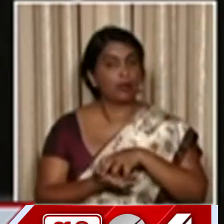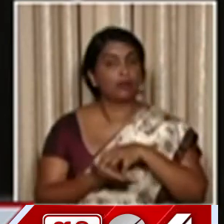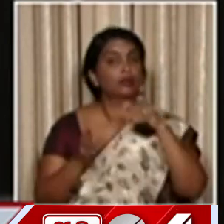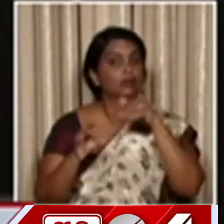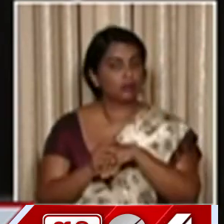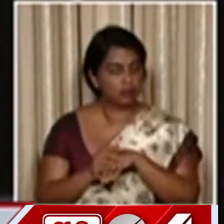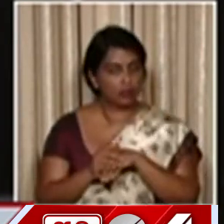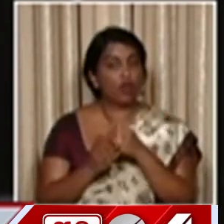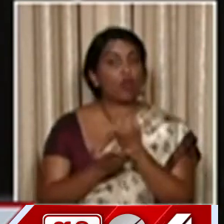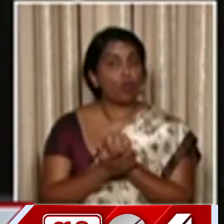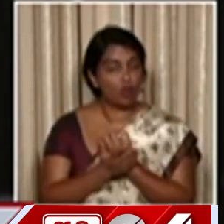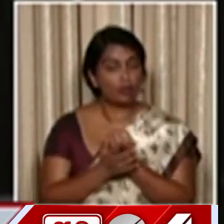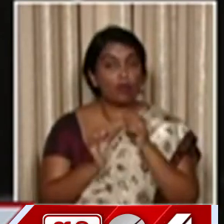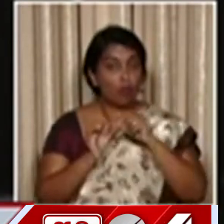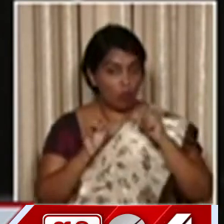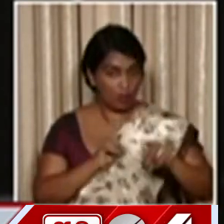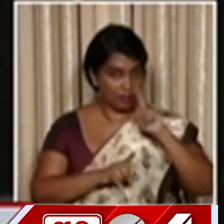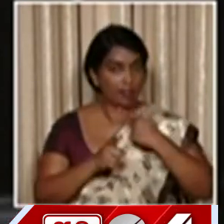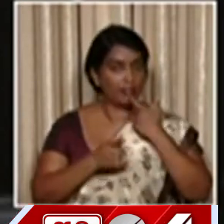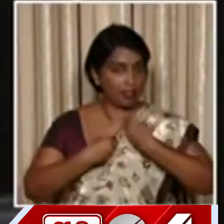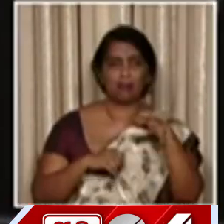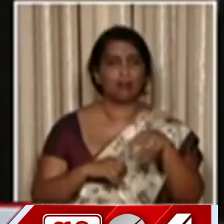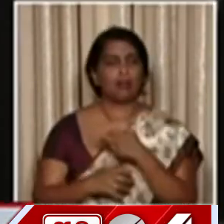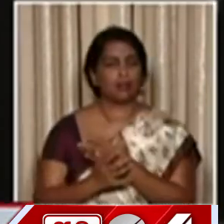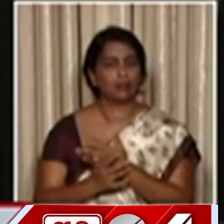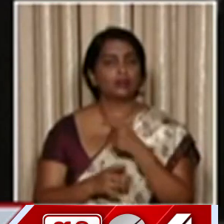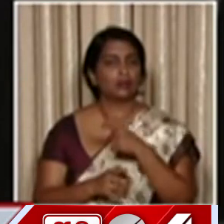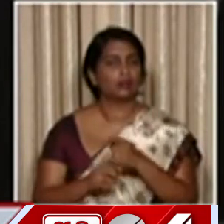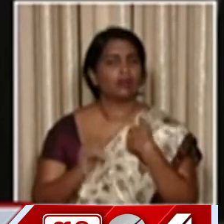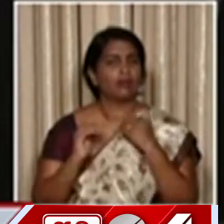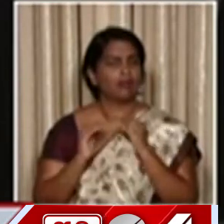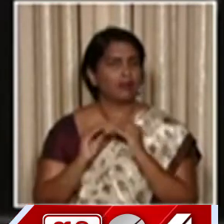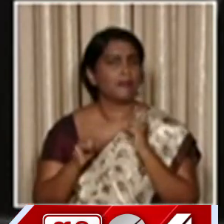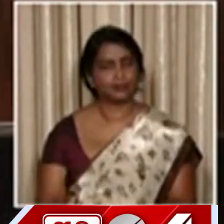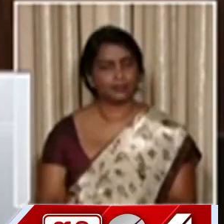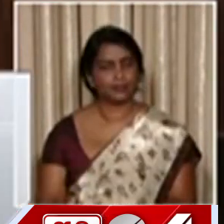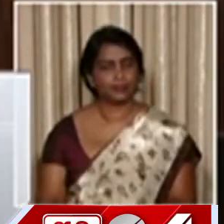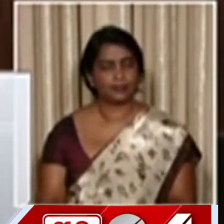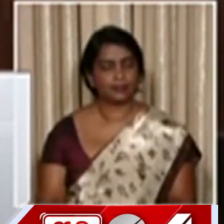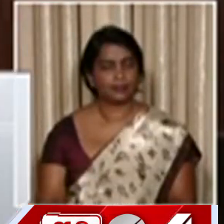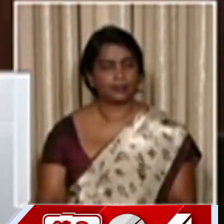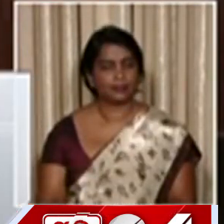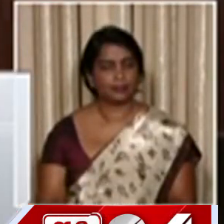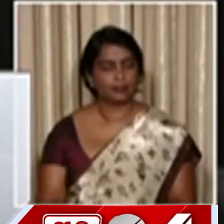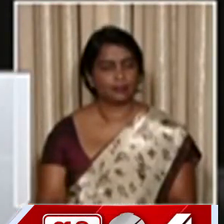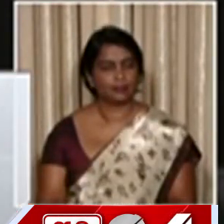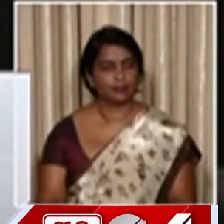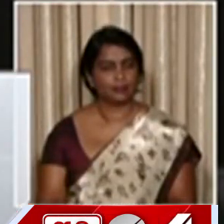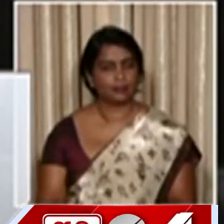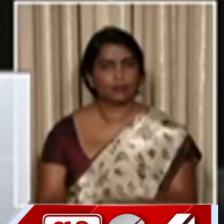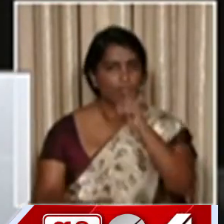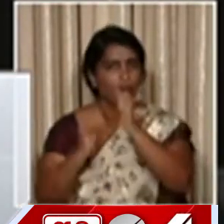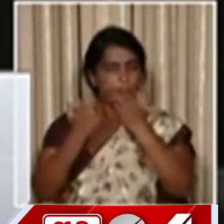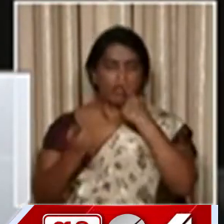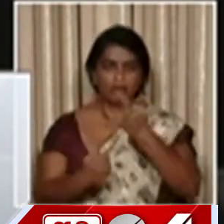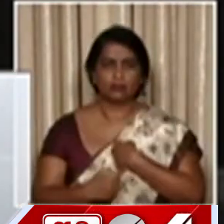තියෙන්නේ පොහොට්ටුවේ බල මණ්ඩල වලට තේමේස ආරින්නද මේ අදාළ ප්‍රශ්නයක් නෙමෙයි අහන්නේ ඔබතුමාට ඕන්න කරගන්න බැරි නම් කියන්න